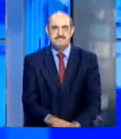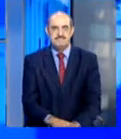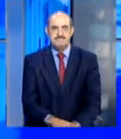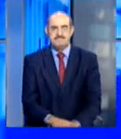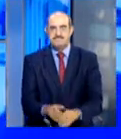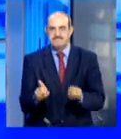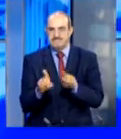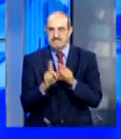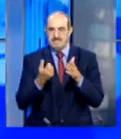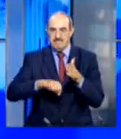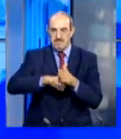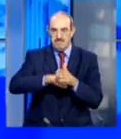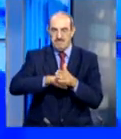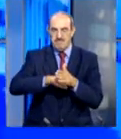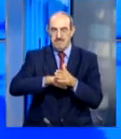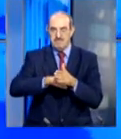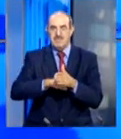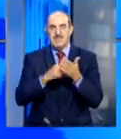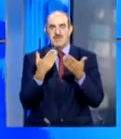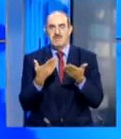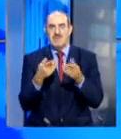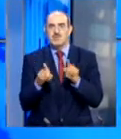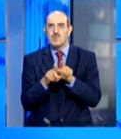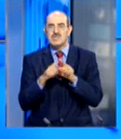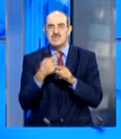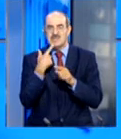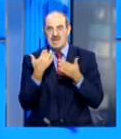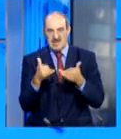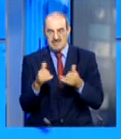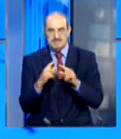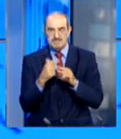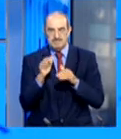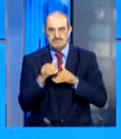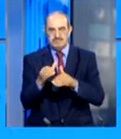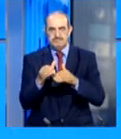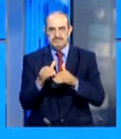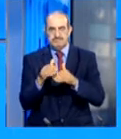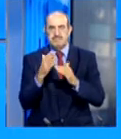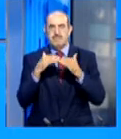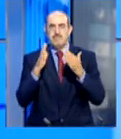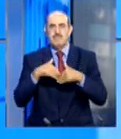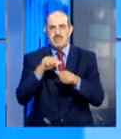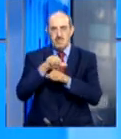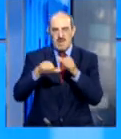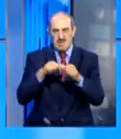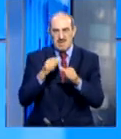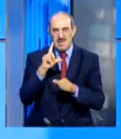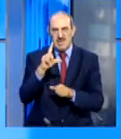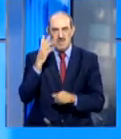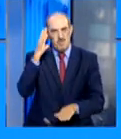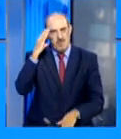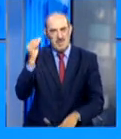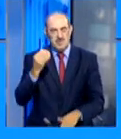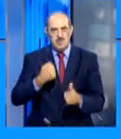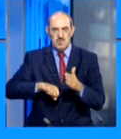كرويا دائما، لكن هذه المرة محليا واستكمالا لمباريات الجولة الأولى من الرابطة